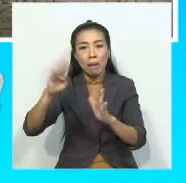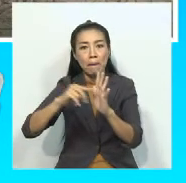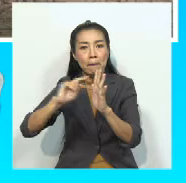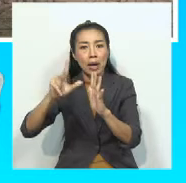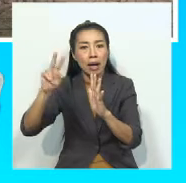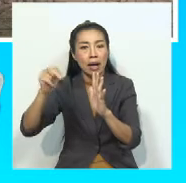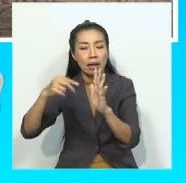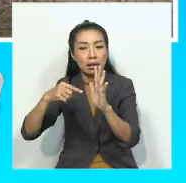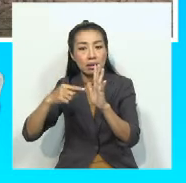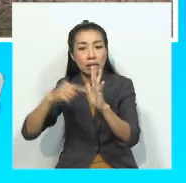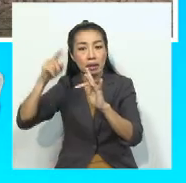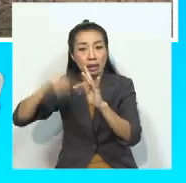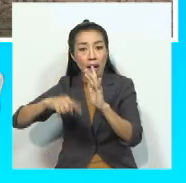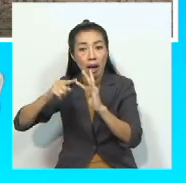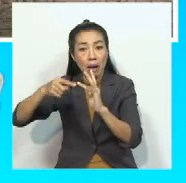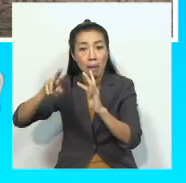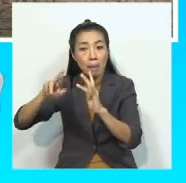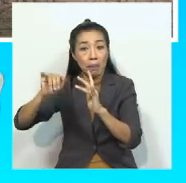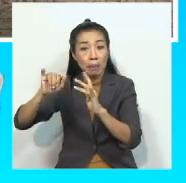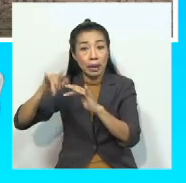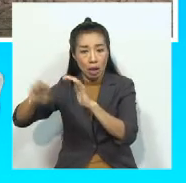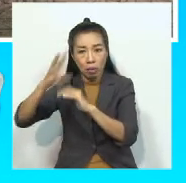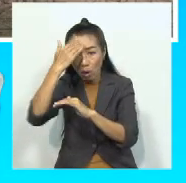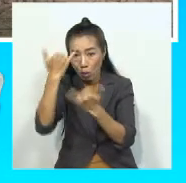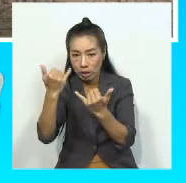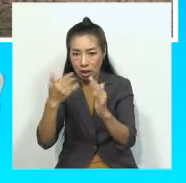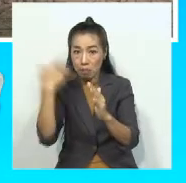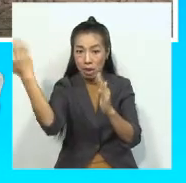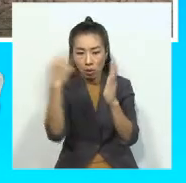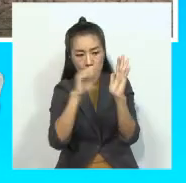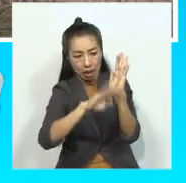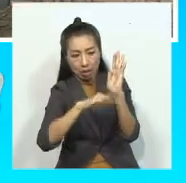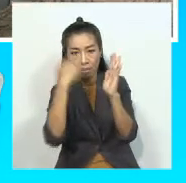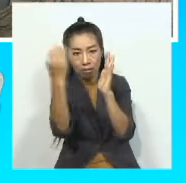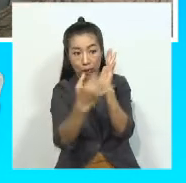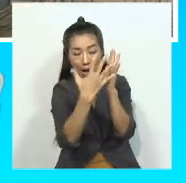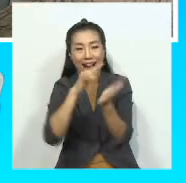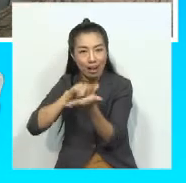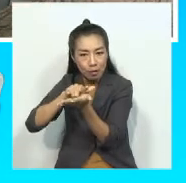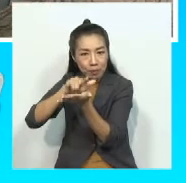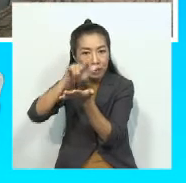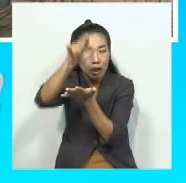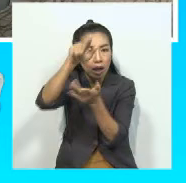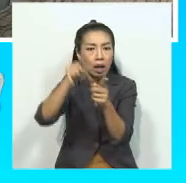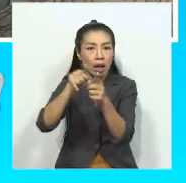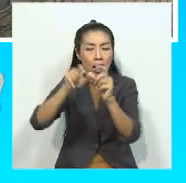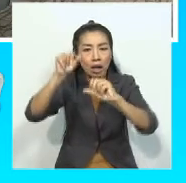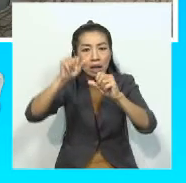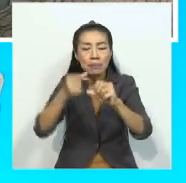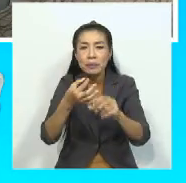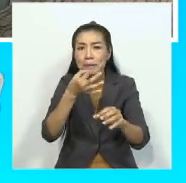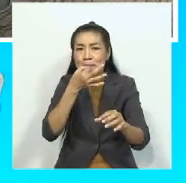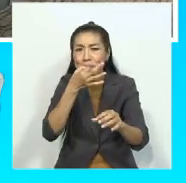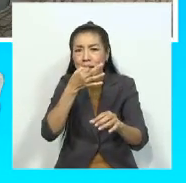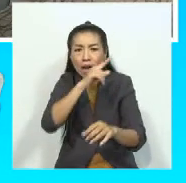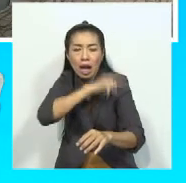างทิศตะวันออกนะครับเราก็จะไปสร้างเมฆตรงนั้นหลังจากที่เราไปโปรยโซเดียมคลอไรด์หรือเกลือแกงเนี่ยนะครับ